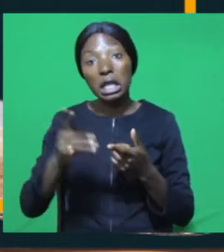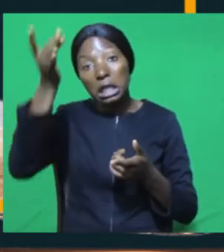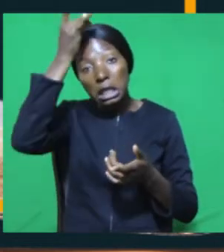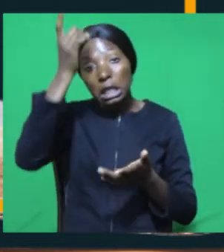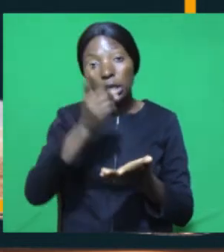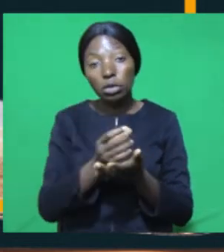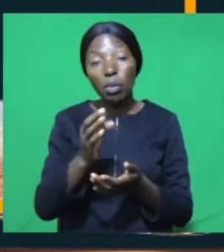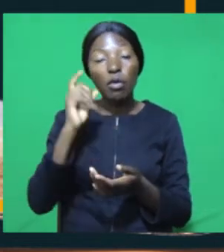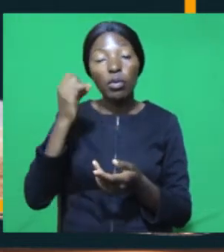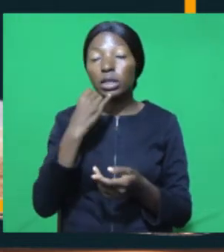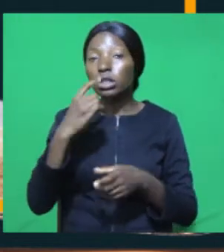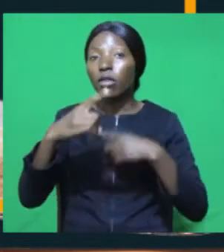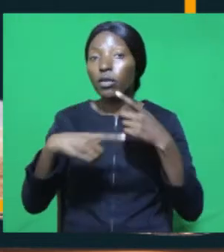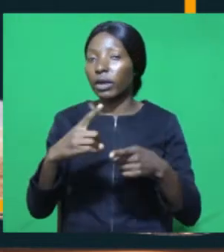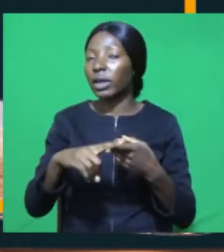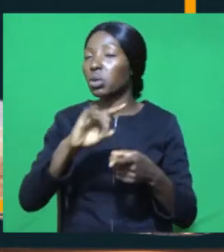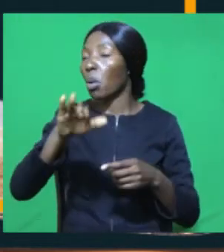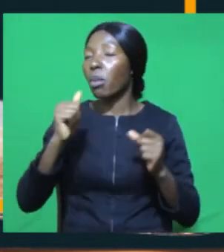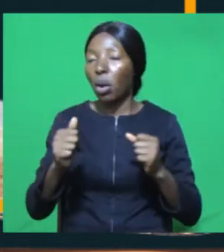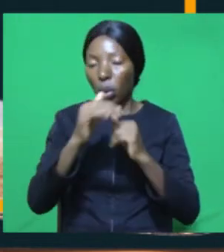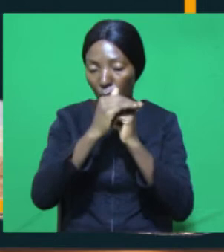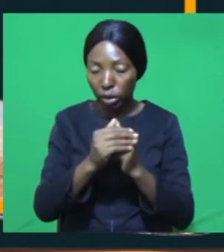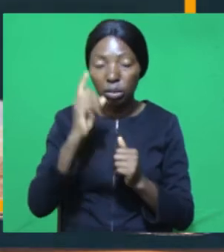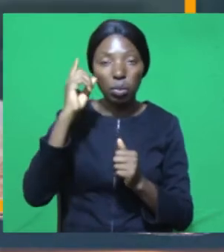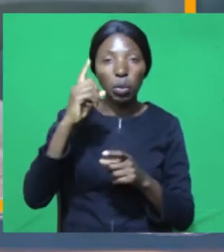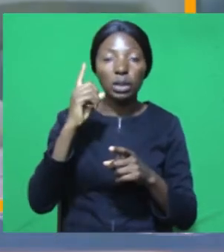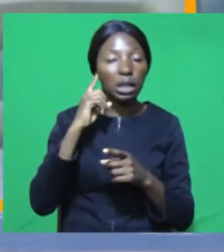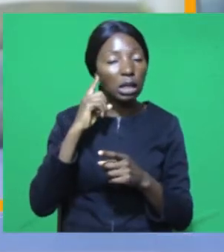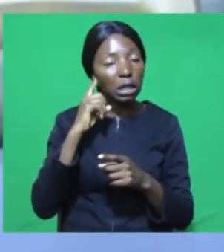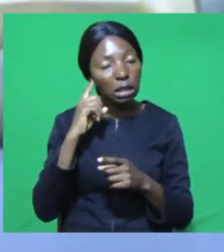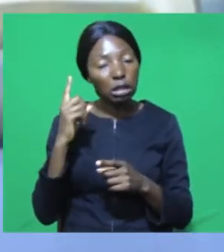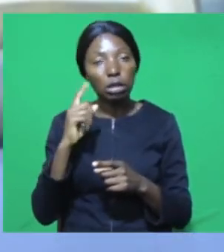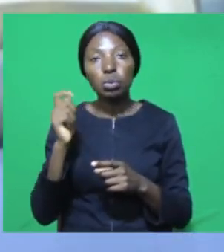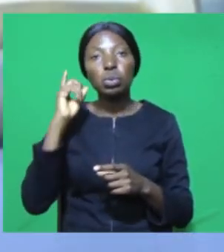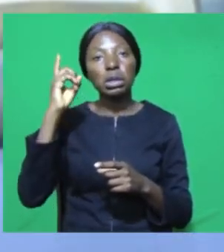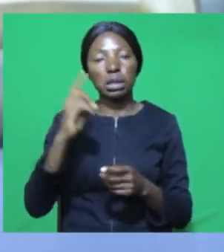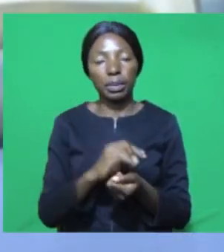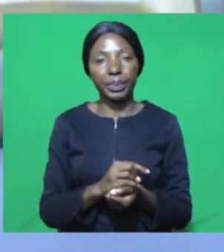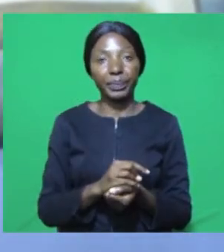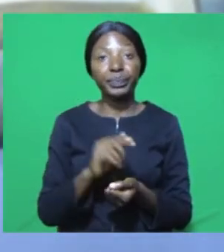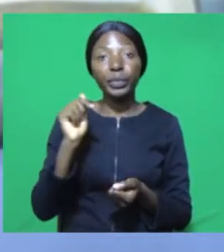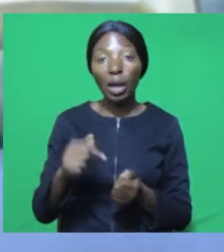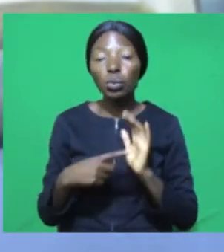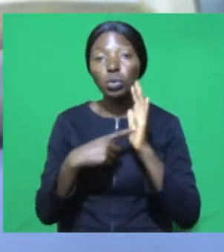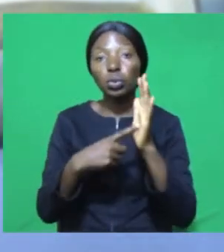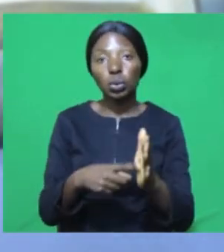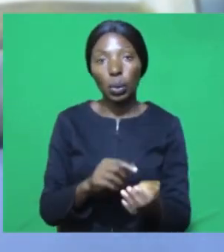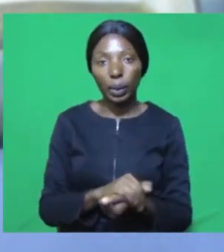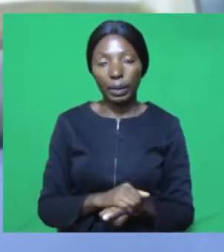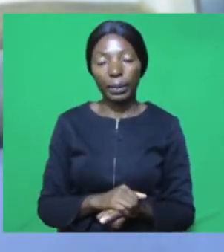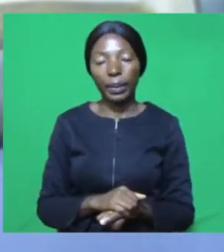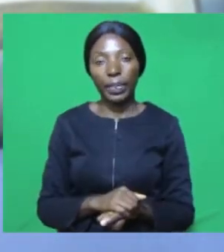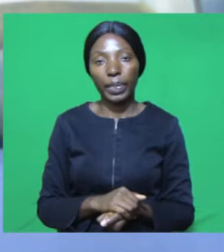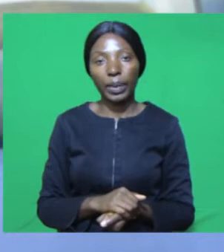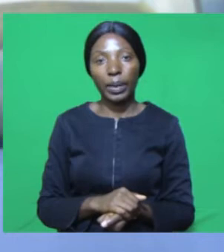wake ndo kusingaperi masimba osa achamushumira nokumuteerera. So pana papari ku susukidza